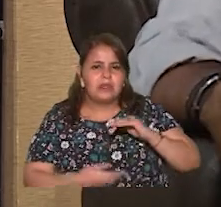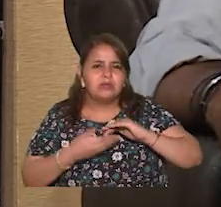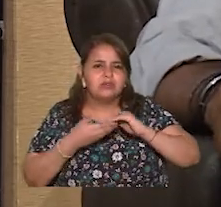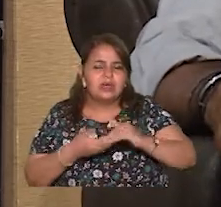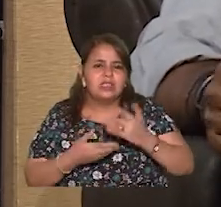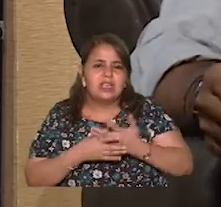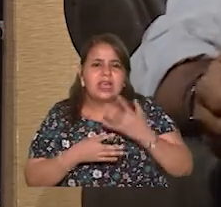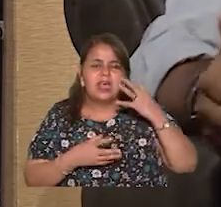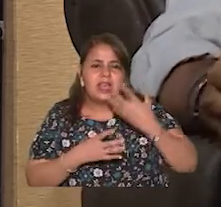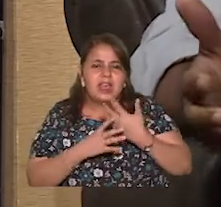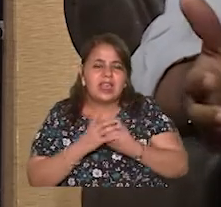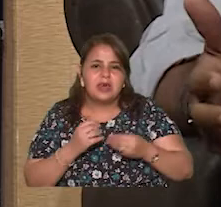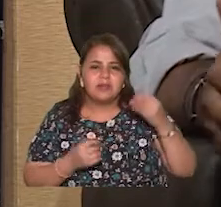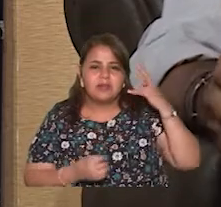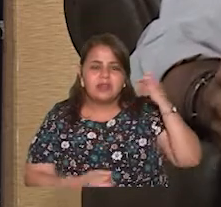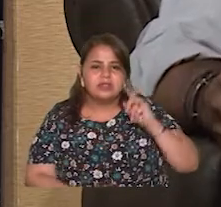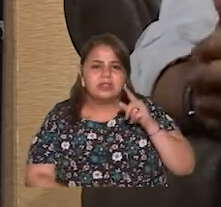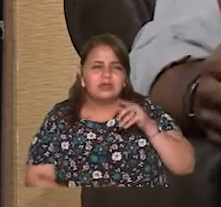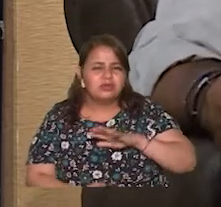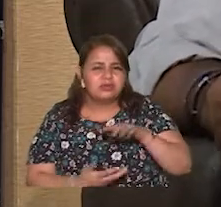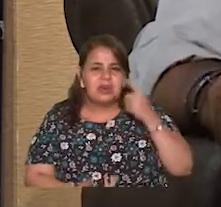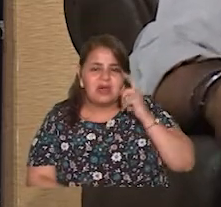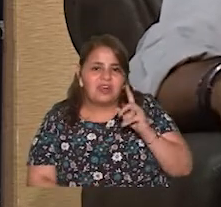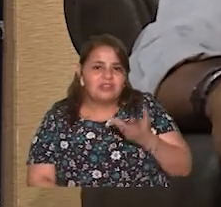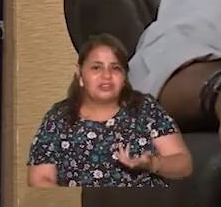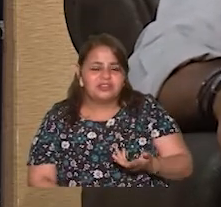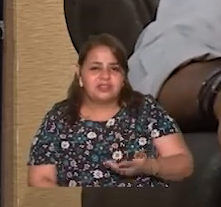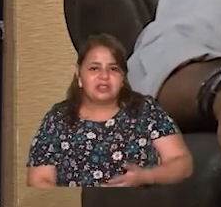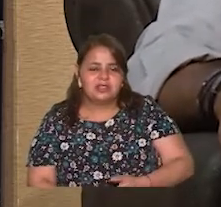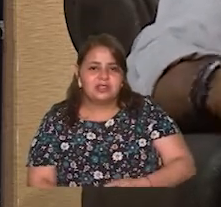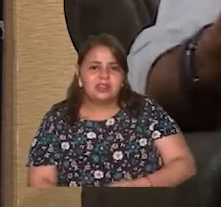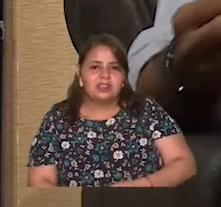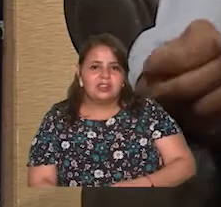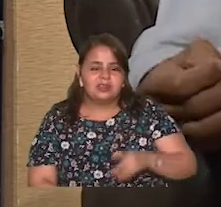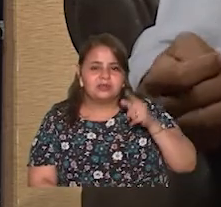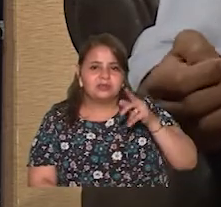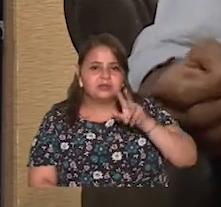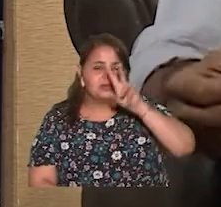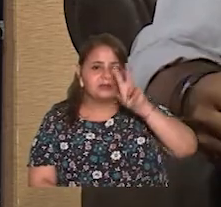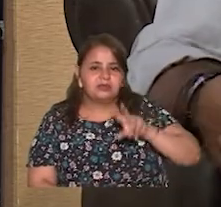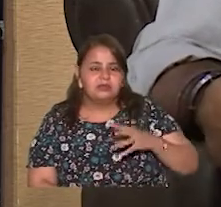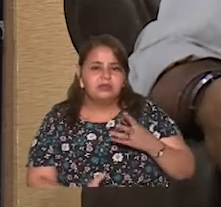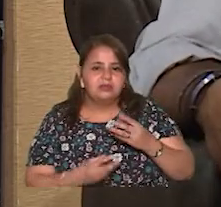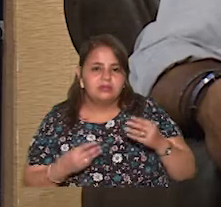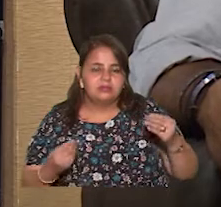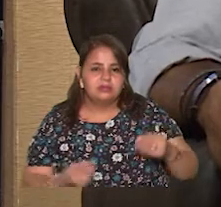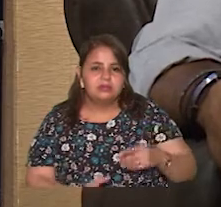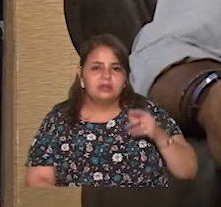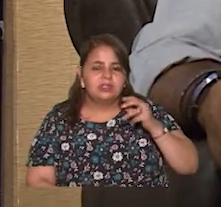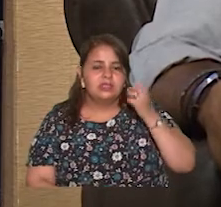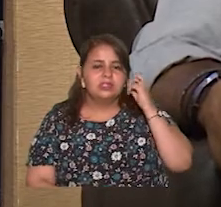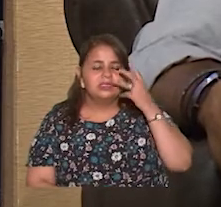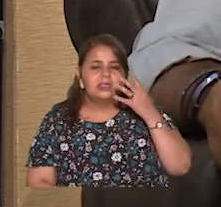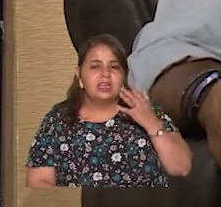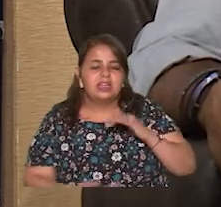خليه ما ينساش. قلت له عمري ما اتواجهت بالمشكله دي، خلينا قريت كم ارتكلز مكتوبه عن ازاي ان انا اساعد